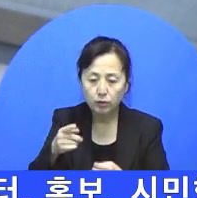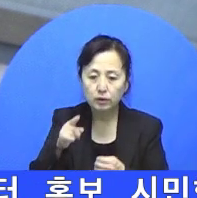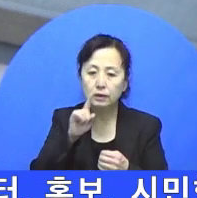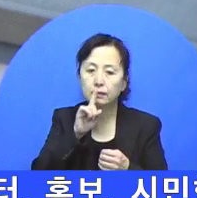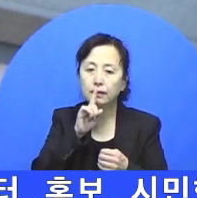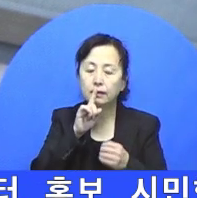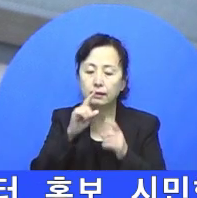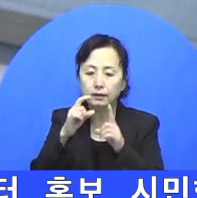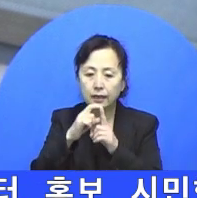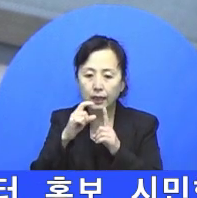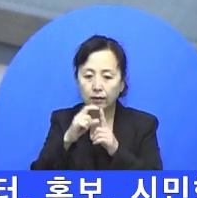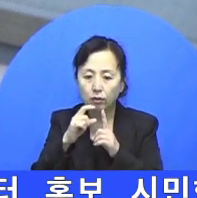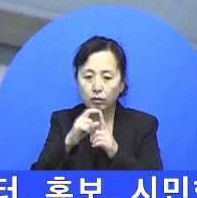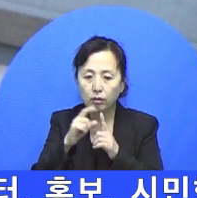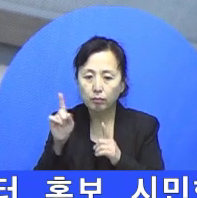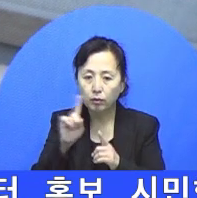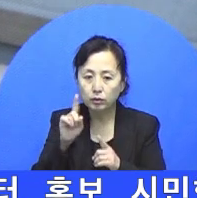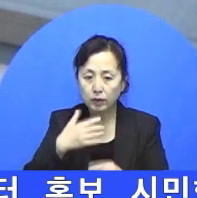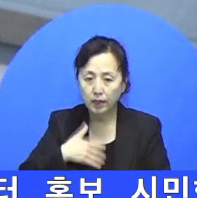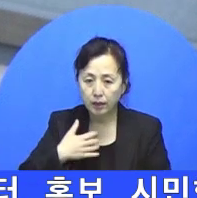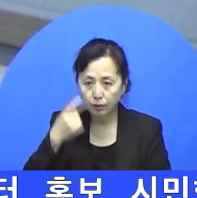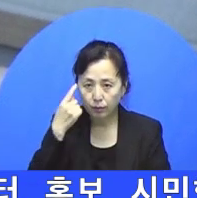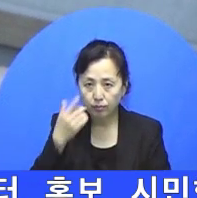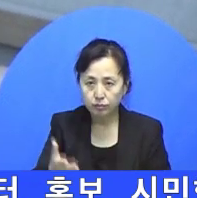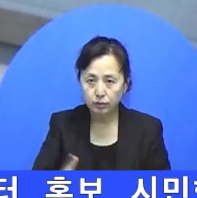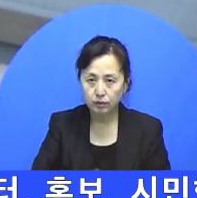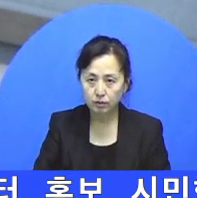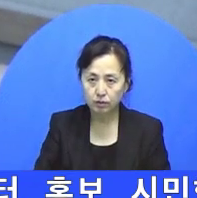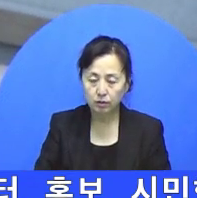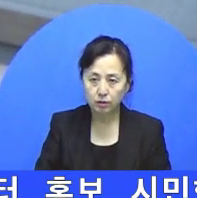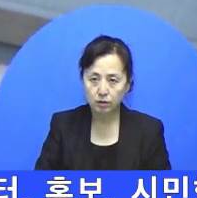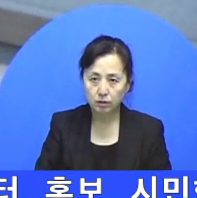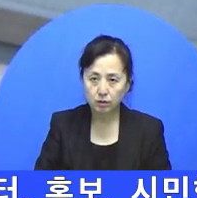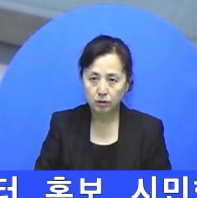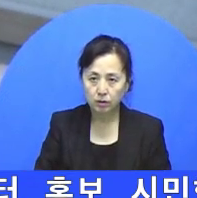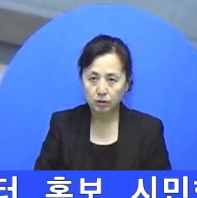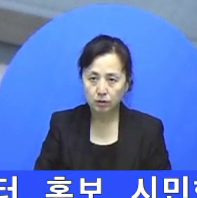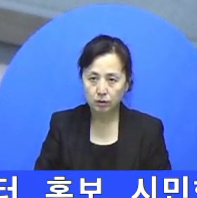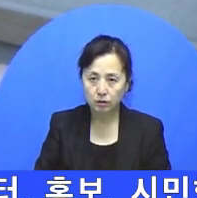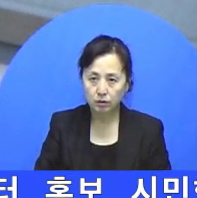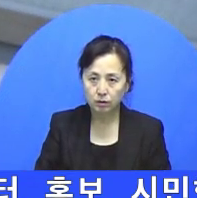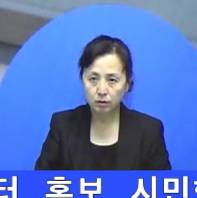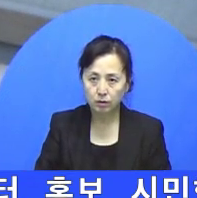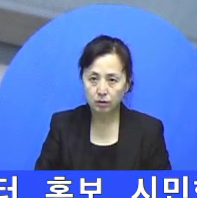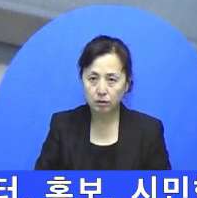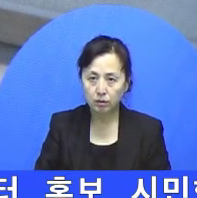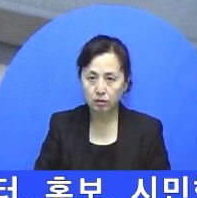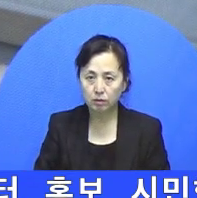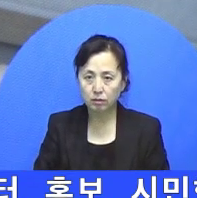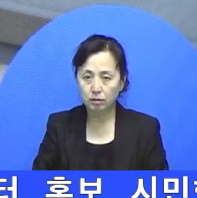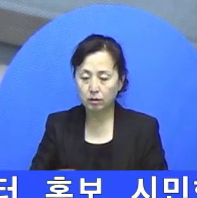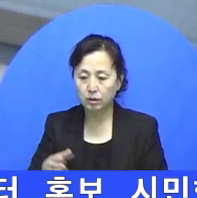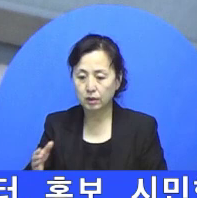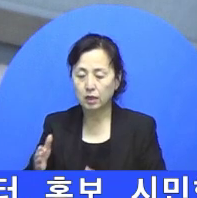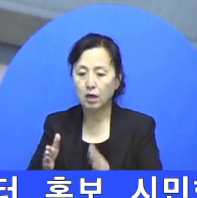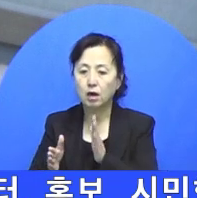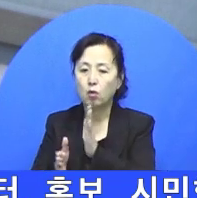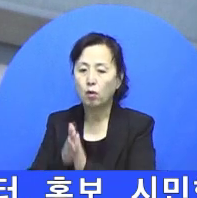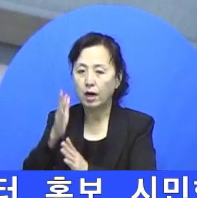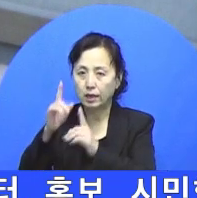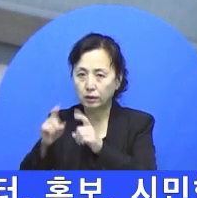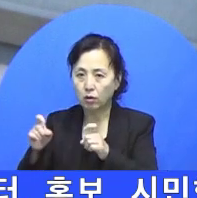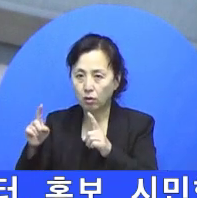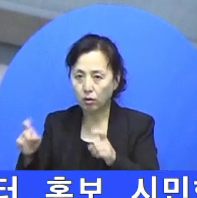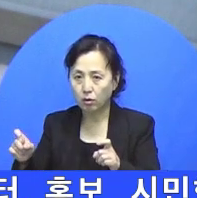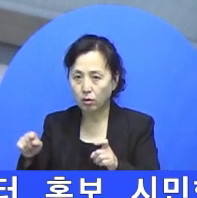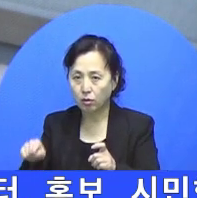그대로 물어봤습니다. 화성시의 경기국제공항을 건설하는 것에 찬성하십니까? 반대하십니까?